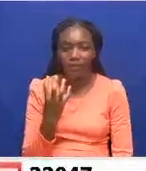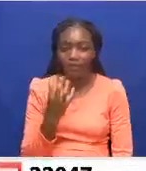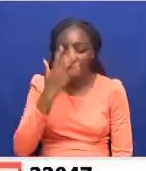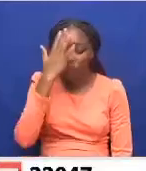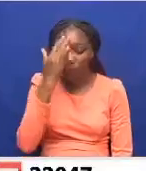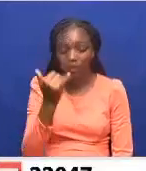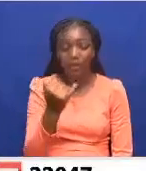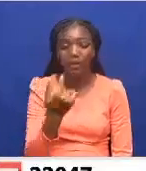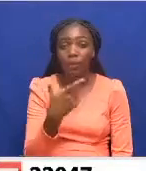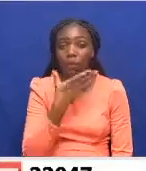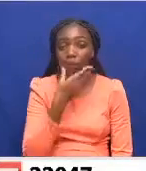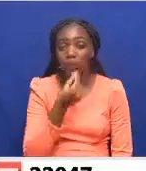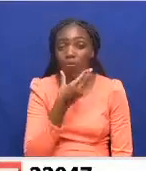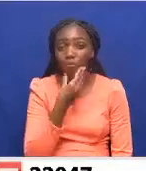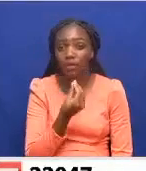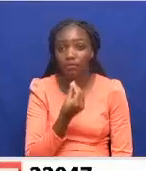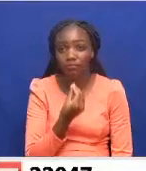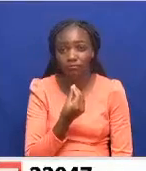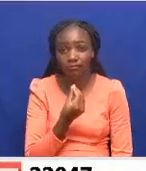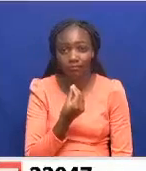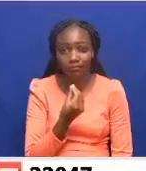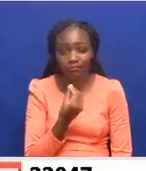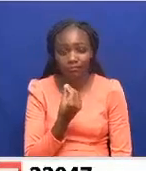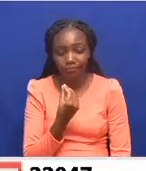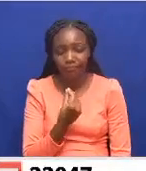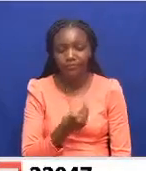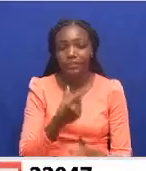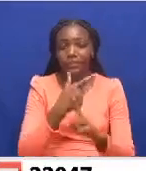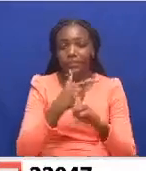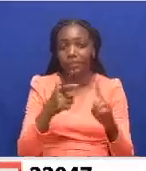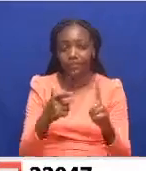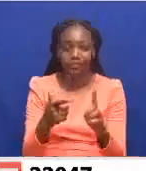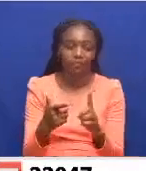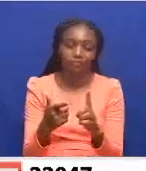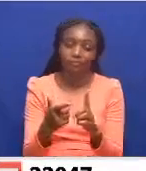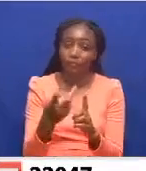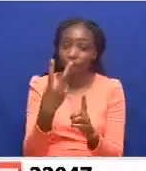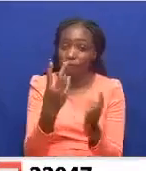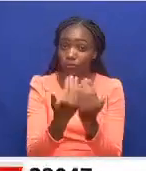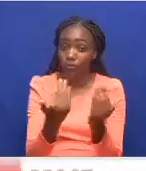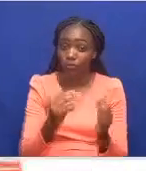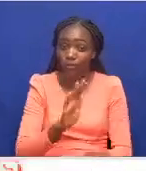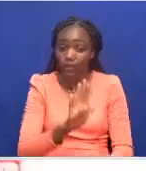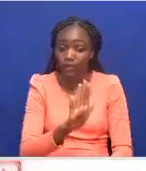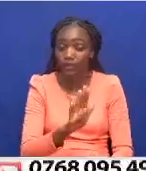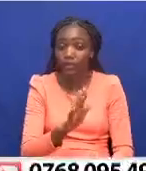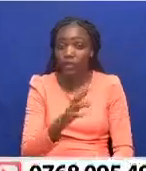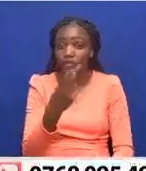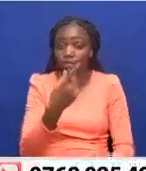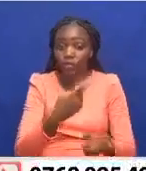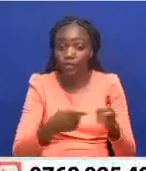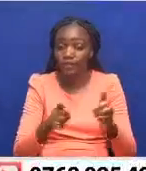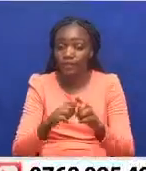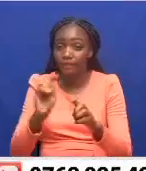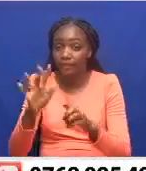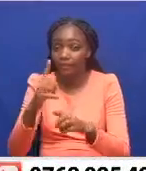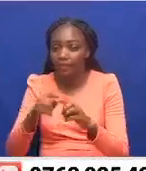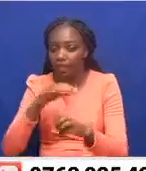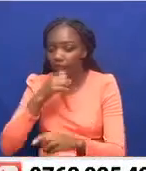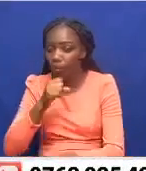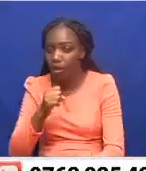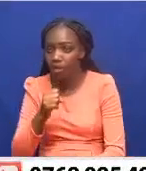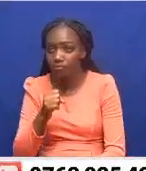baada ya mwanaume mmoja kudaiwa kuwatoa uhai wanawe wawili wa miaka 2 na 5 mtawalia.